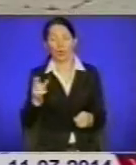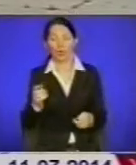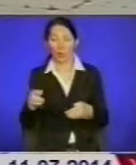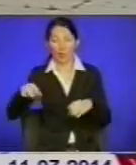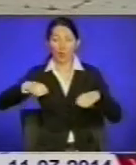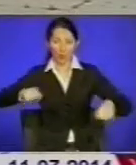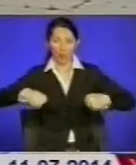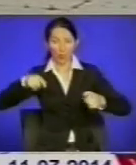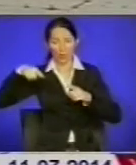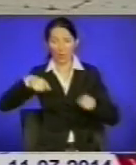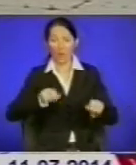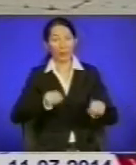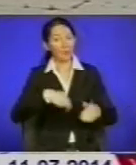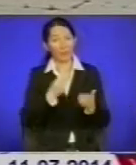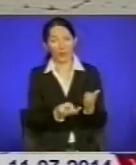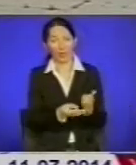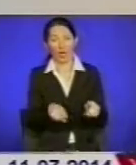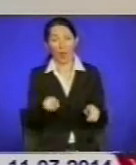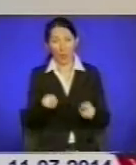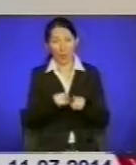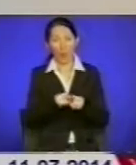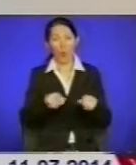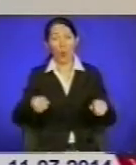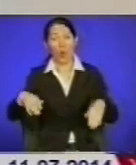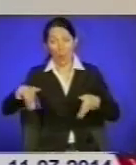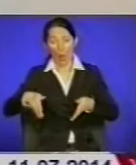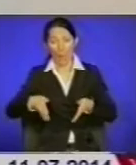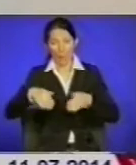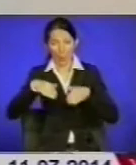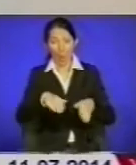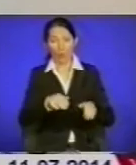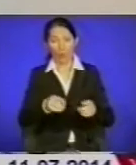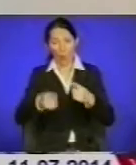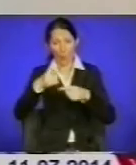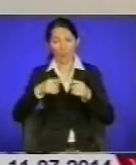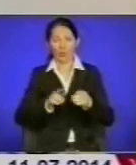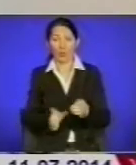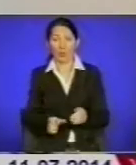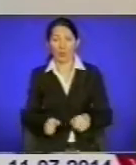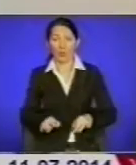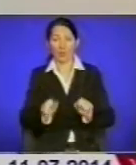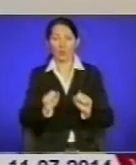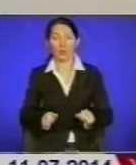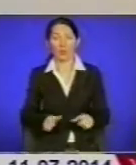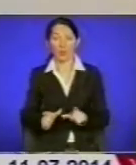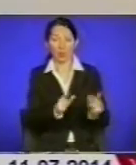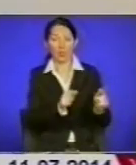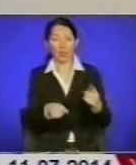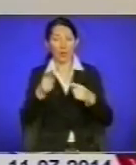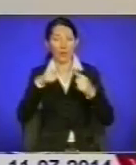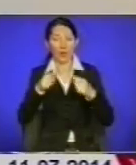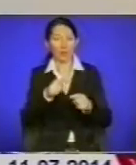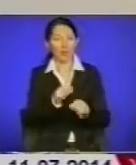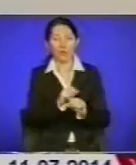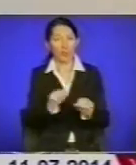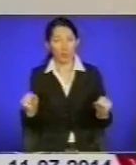такому пандусу і піднятися наверх зовсім непросто. Роблять просто для того, щоб поставити галочку. І щоб їх вже ніхто не